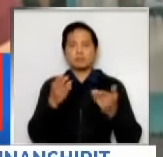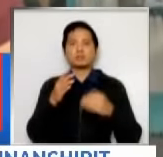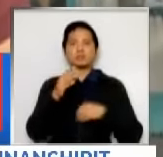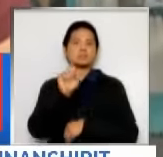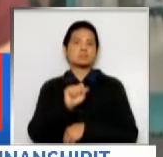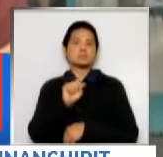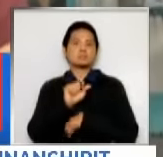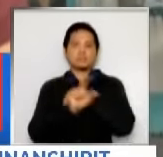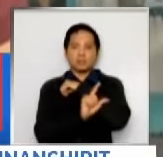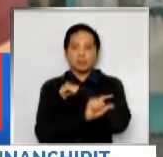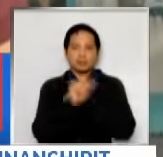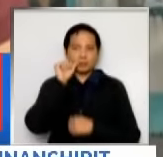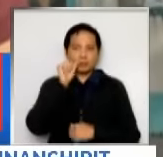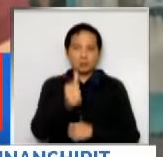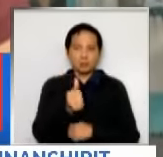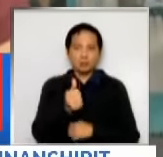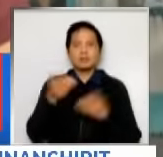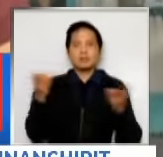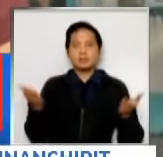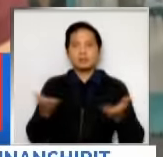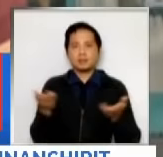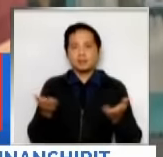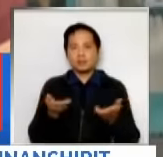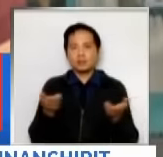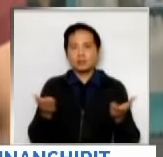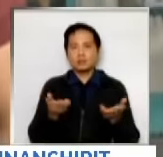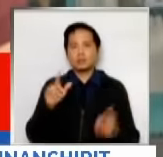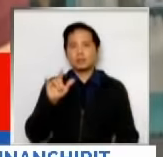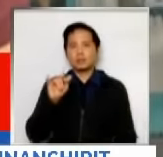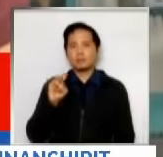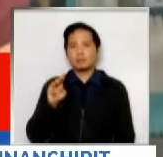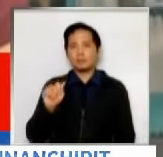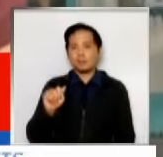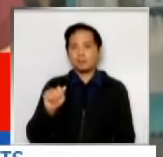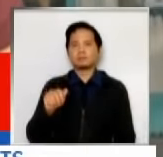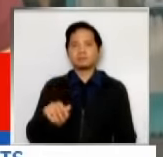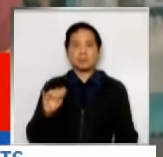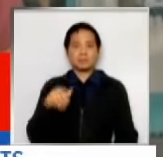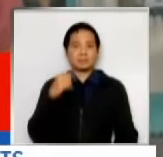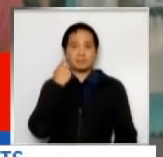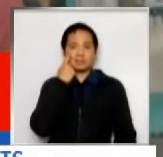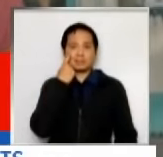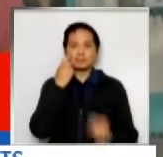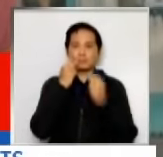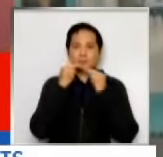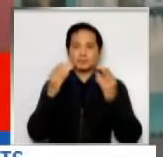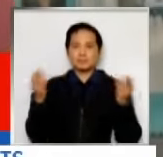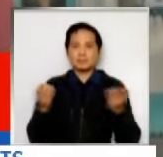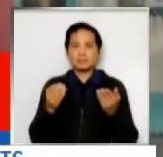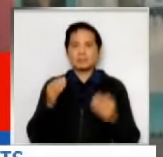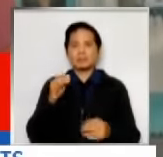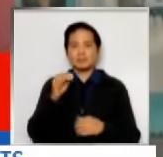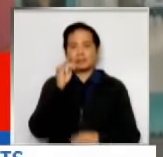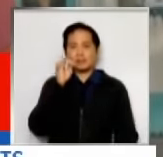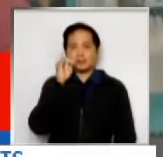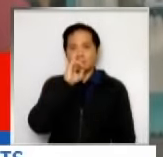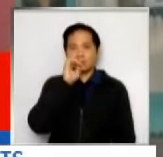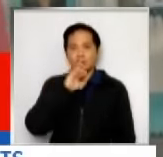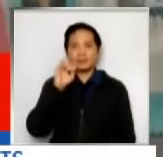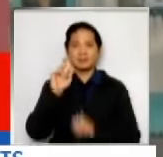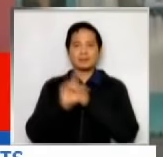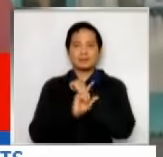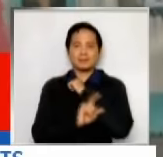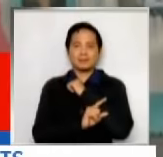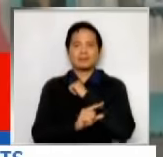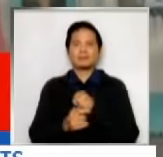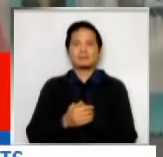sa bayan mismo ng Limasawa. Yan ang latest, Igan, mula dito sa Hilongos, Leyte. Samantala, sa mga kapuso natin sa Cebu